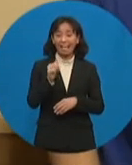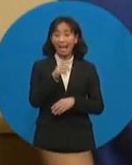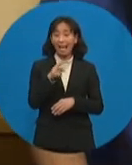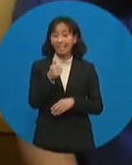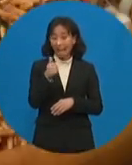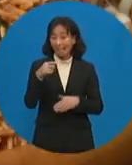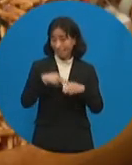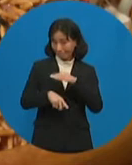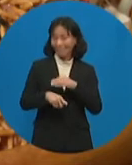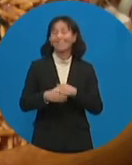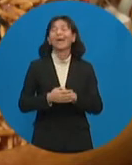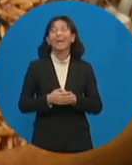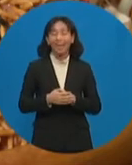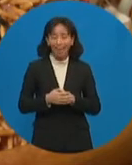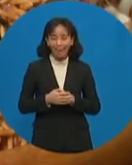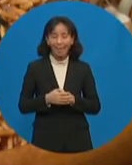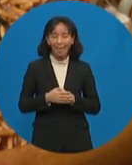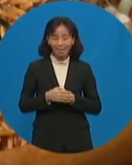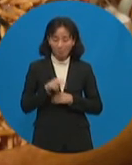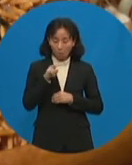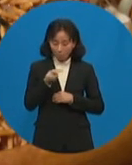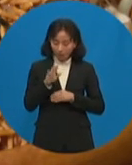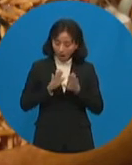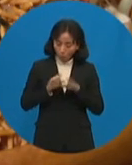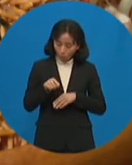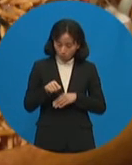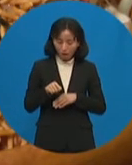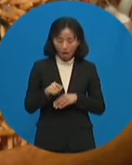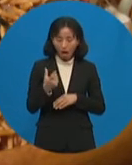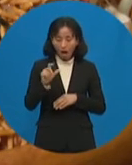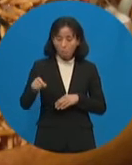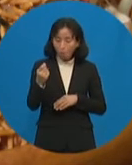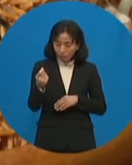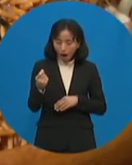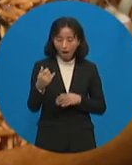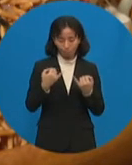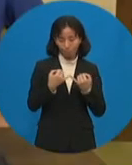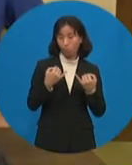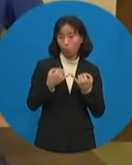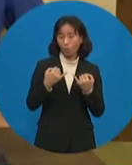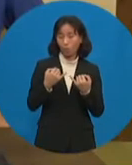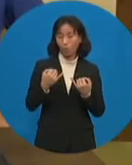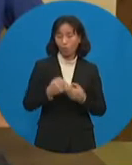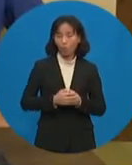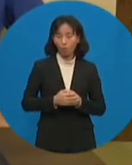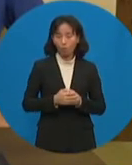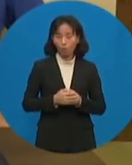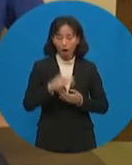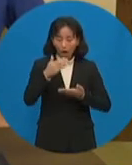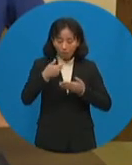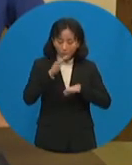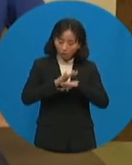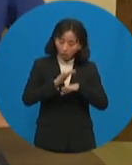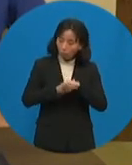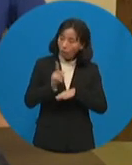そうなんですよ。 でももう見た目はもんじゃですよね。はい、これは何か食べ方とかあった